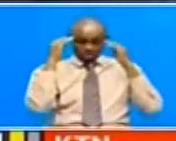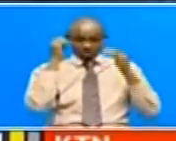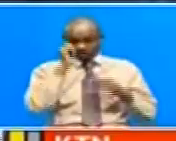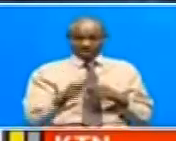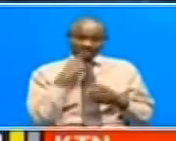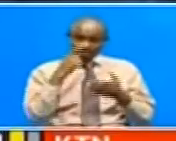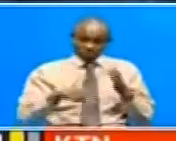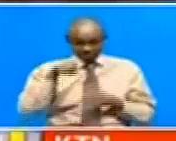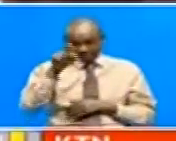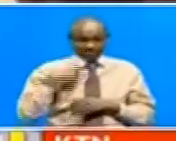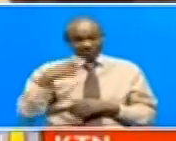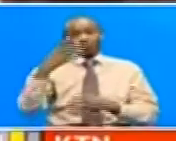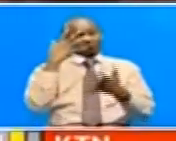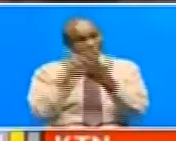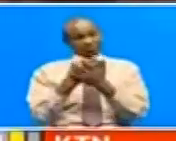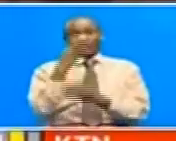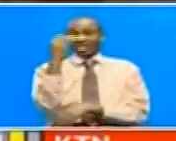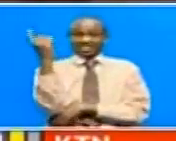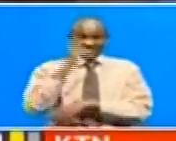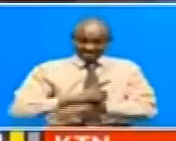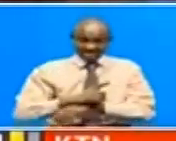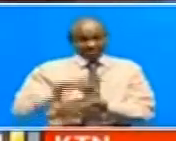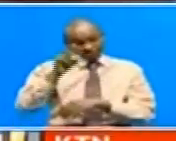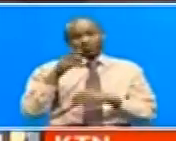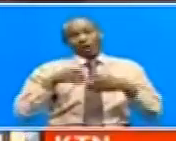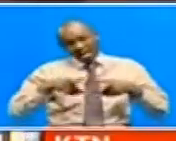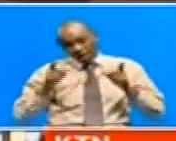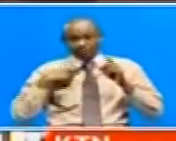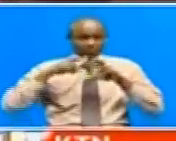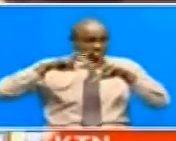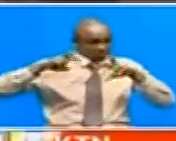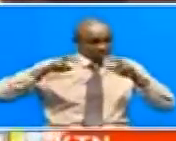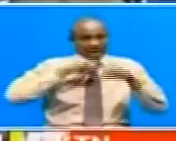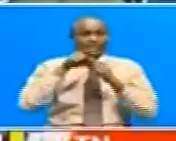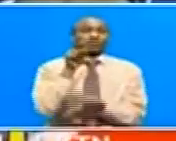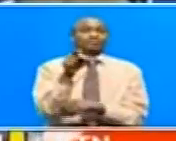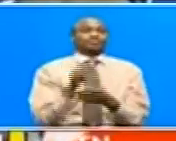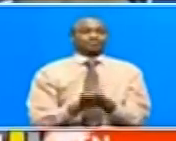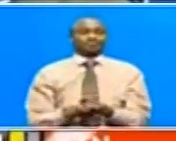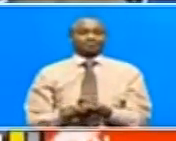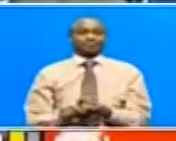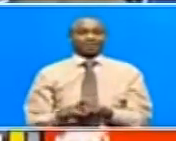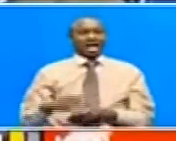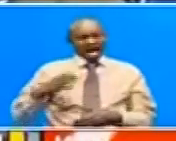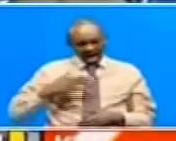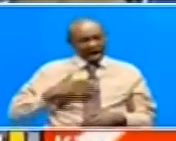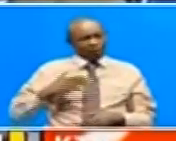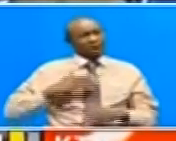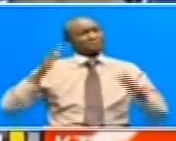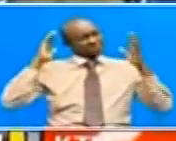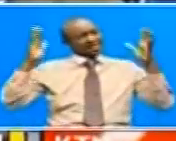Sheikh Mohamed awekwe rumande kwa siku 30 ili kuruhusu uchunguzi dhidi yake ukamilike. Our biggest worry,